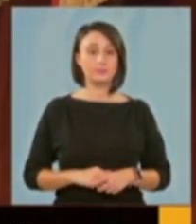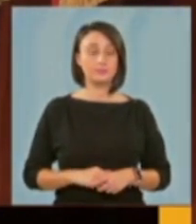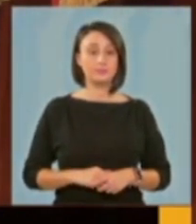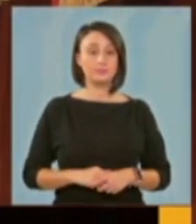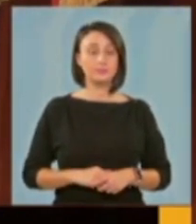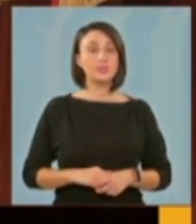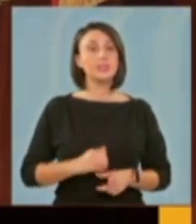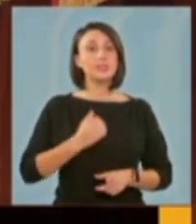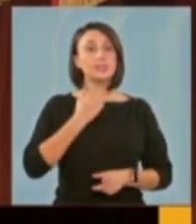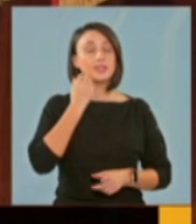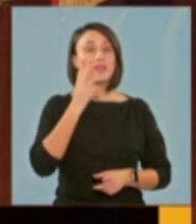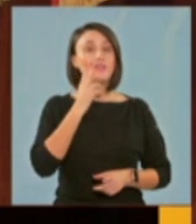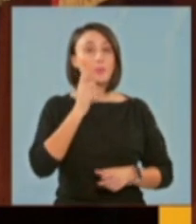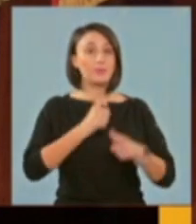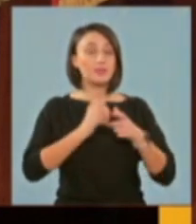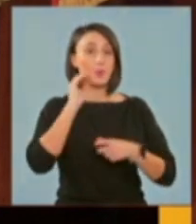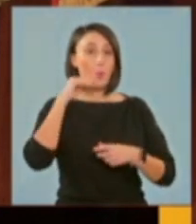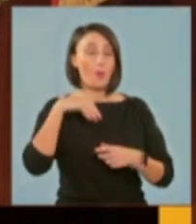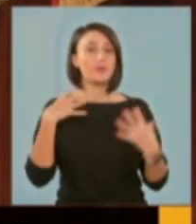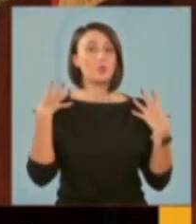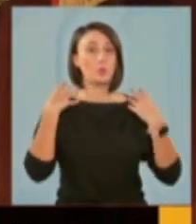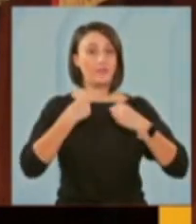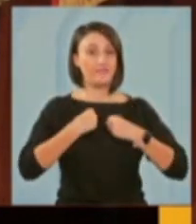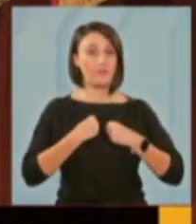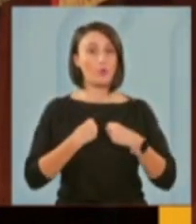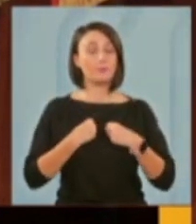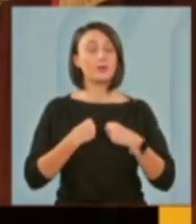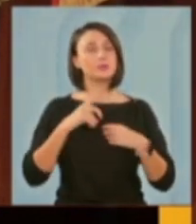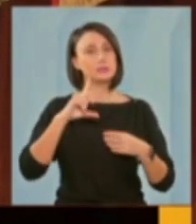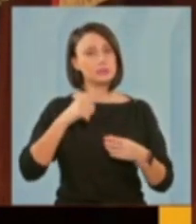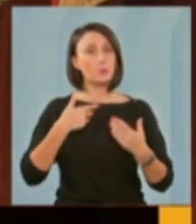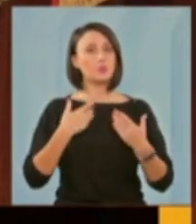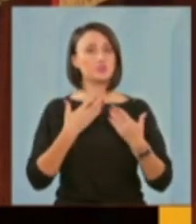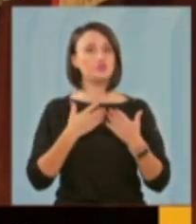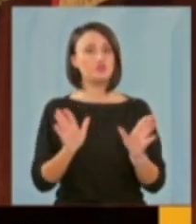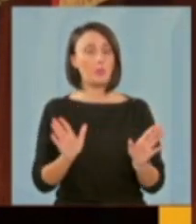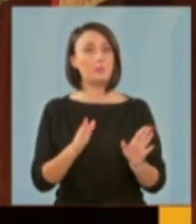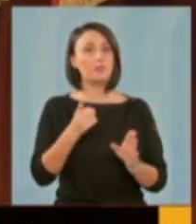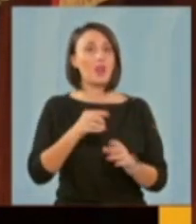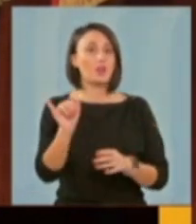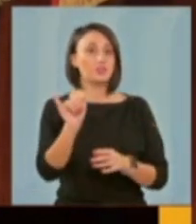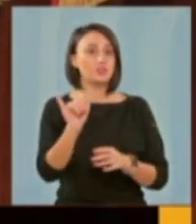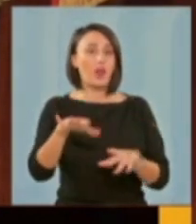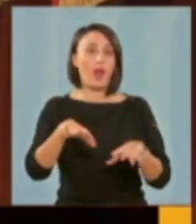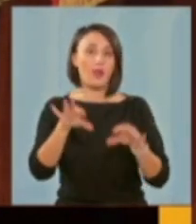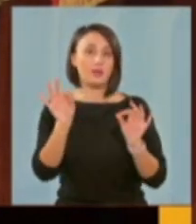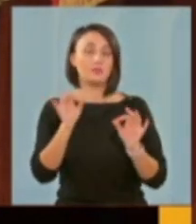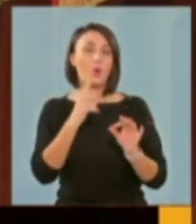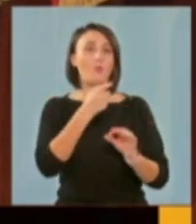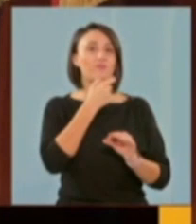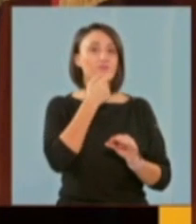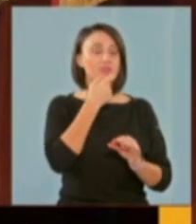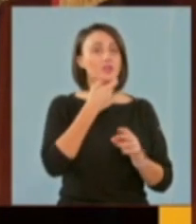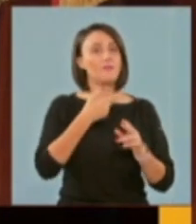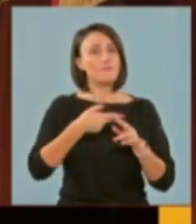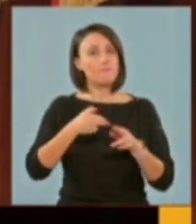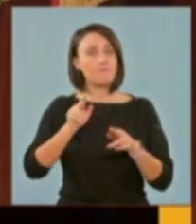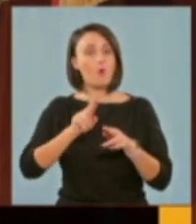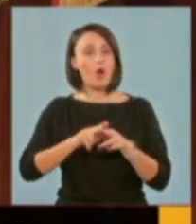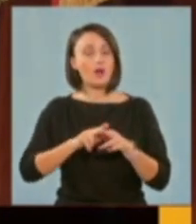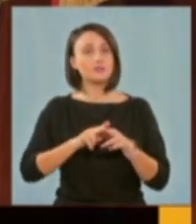Când vorbim despre oamenii în uniformă, trebuie să pornim de la cei care optează de la o vârstă foarte